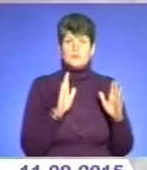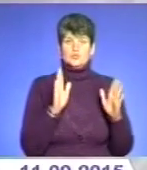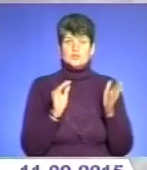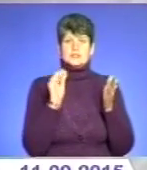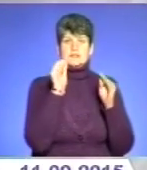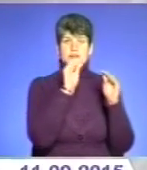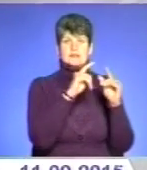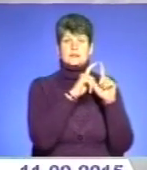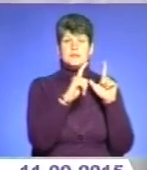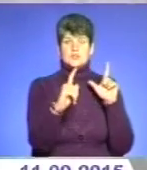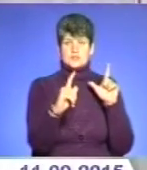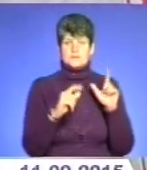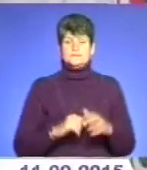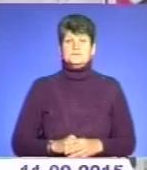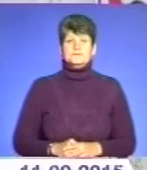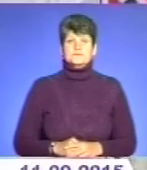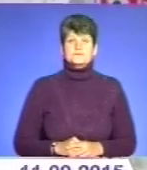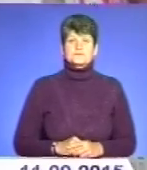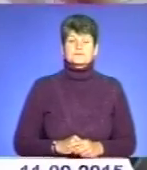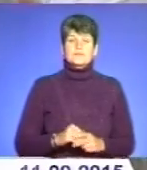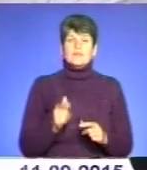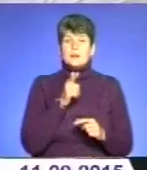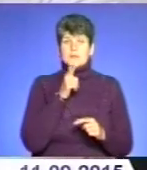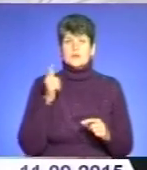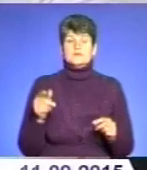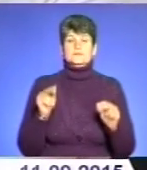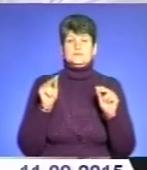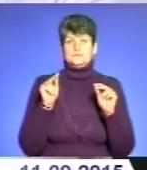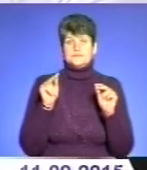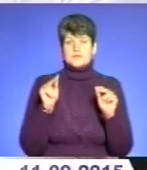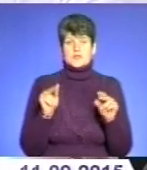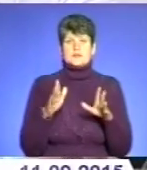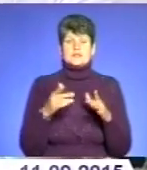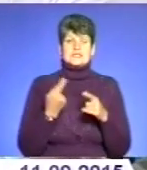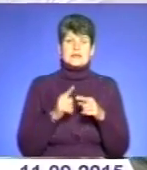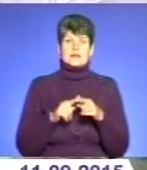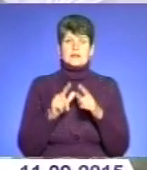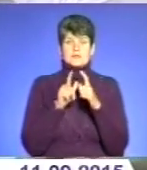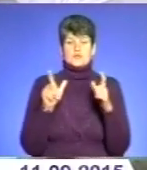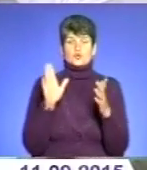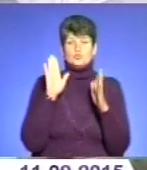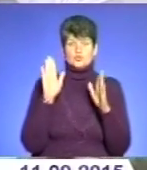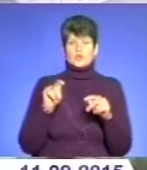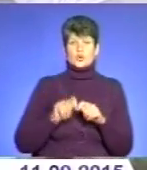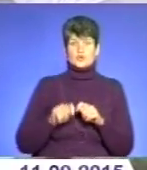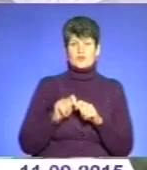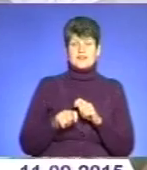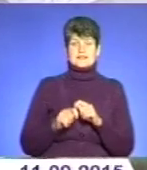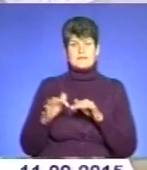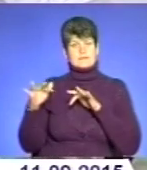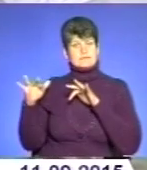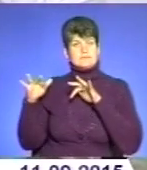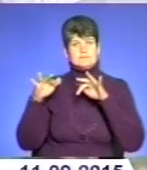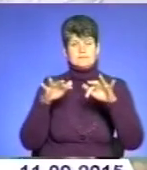така табличка. Періодично правомірність знаходження такої таблички в закладі буде контролюватися рейдами.